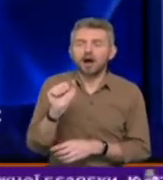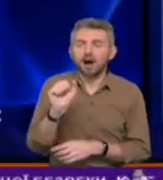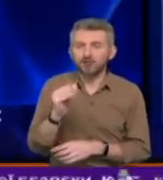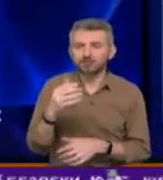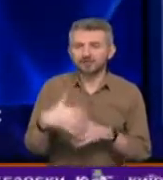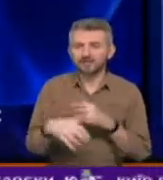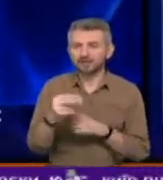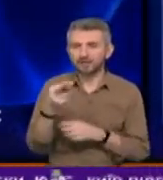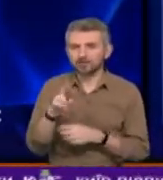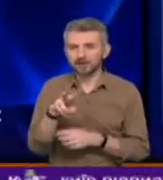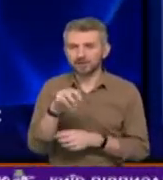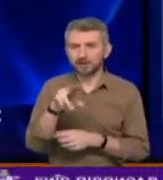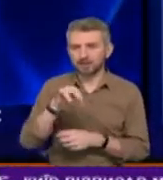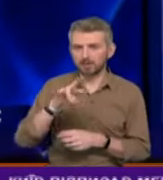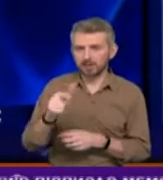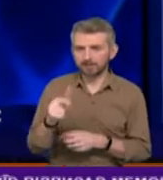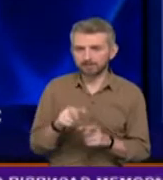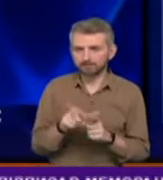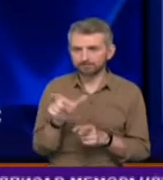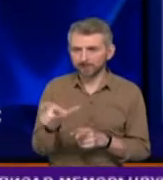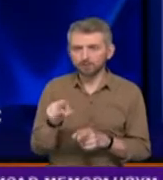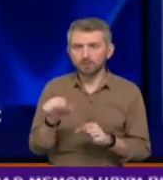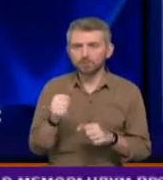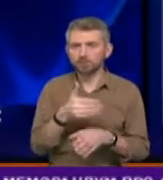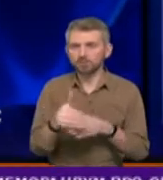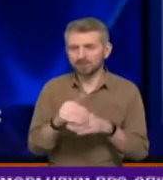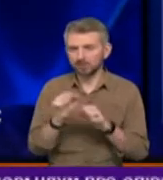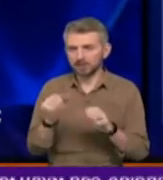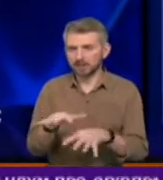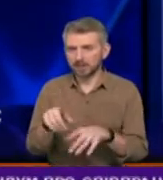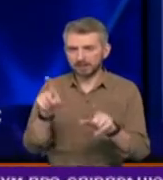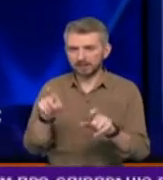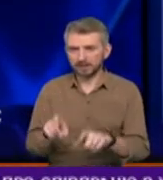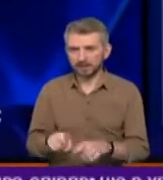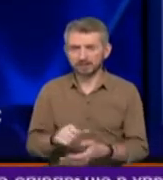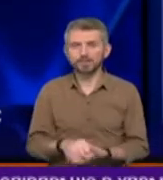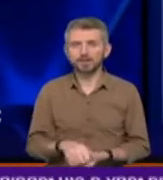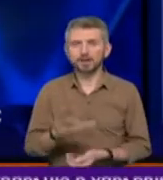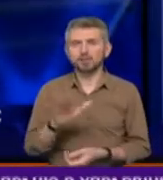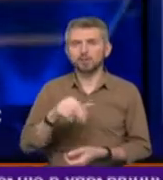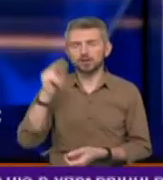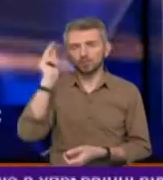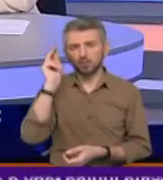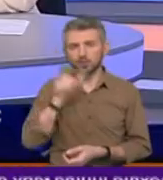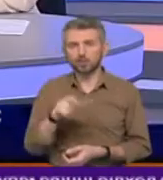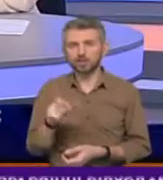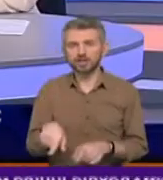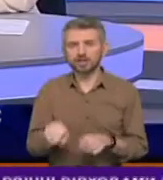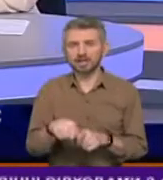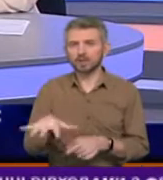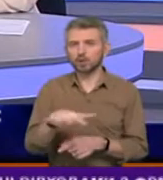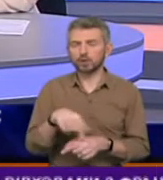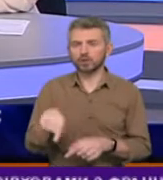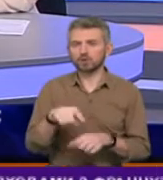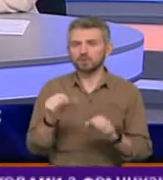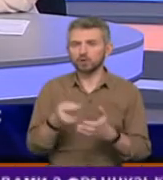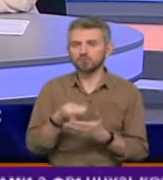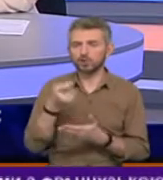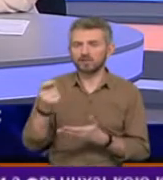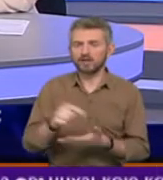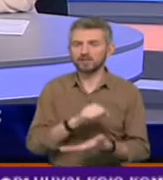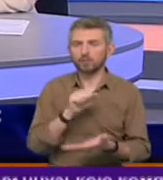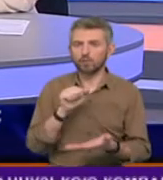абсолютно важливо. Те, що діти готуються, діти хвилюються, це зрозуміло. Але давайте, якщо можна, ще от в доповнення до